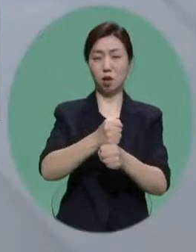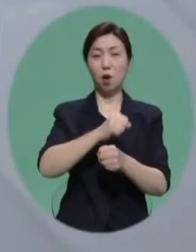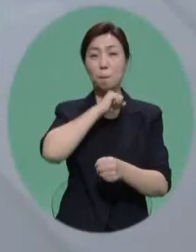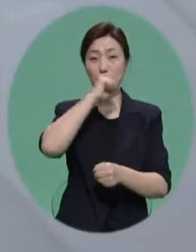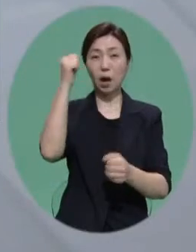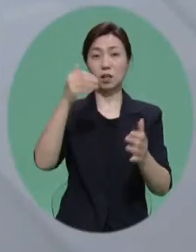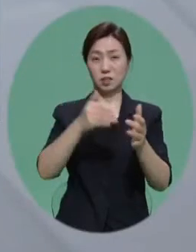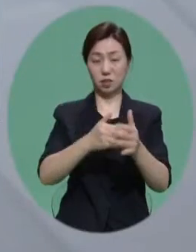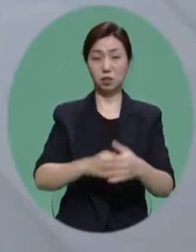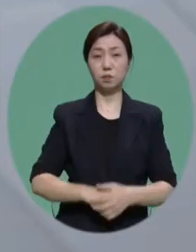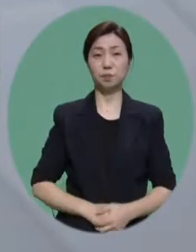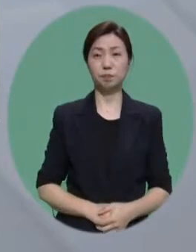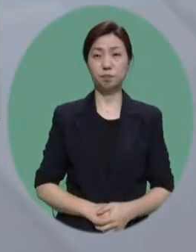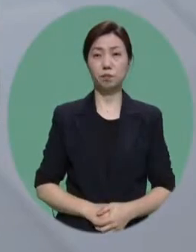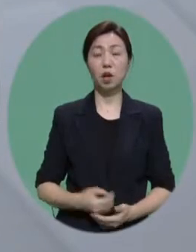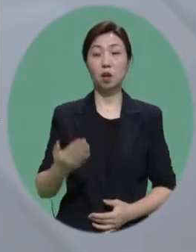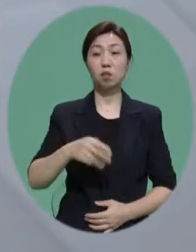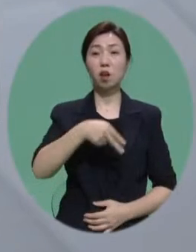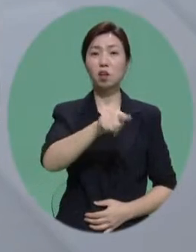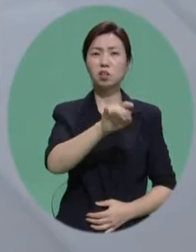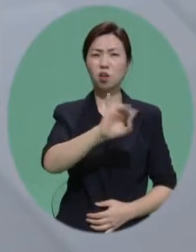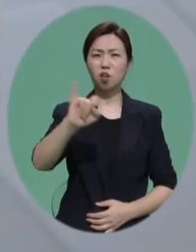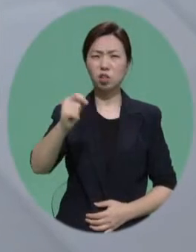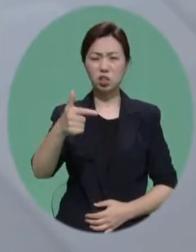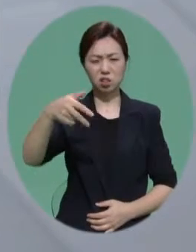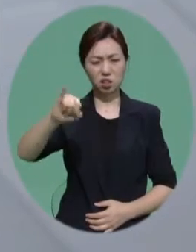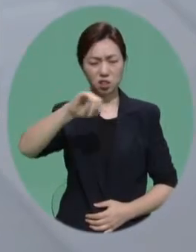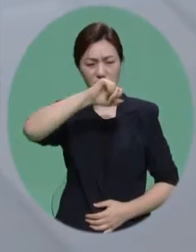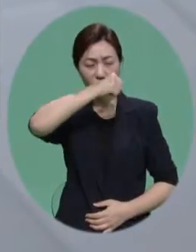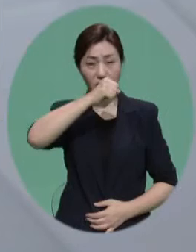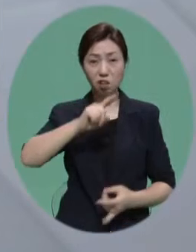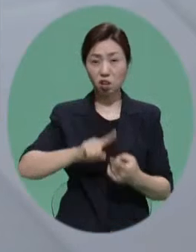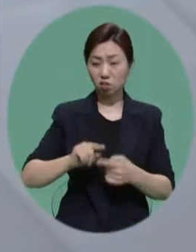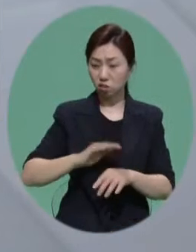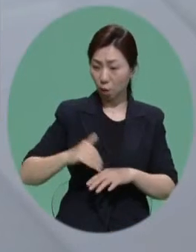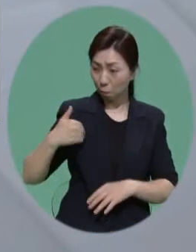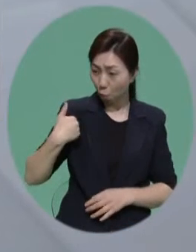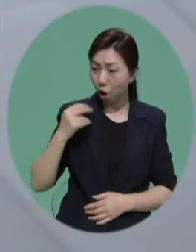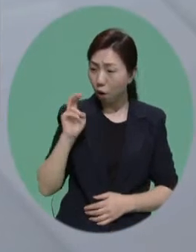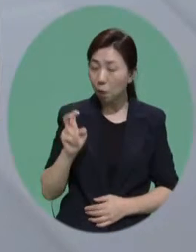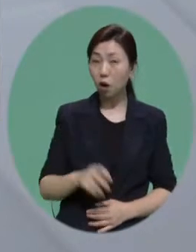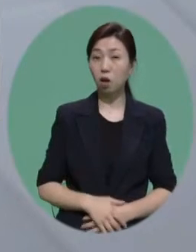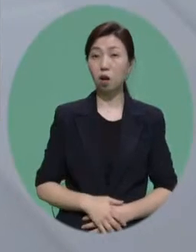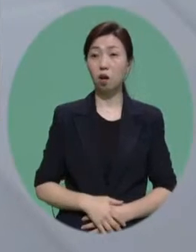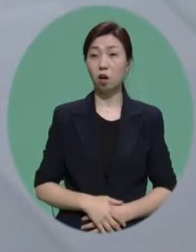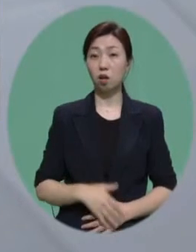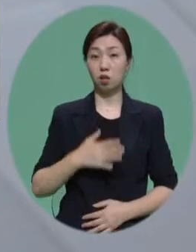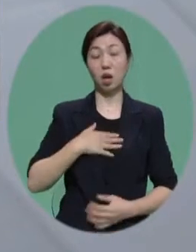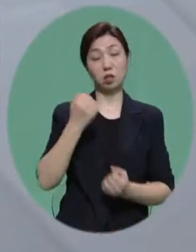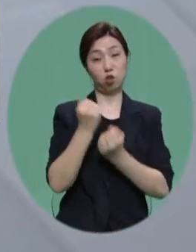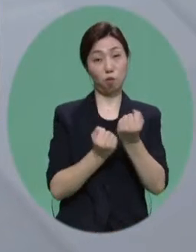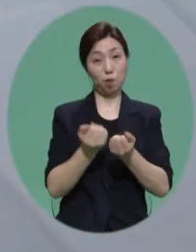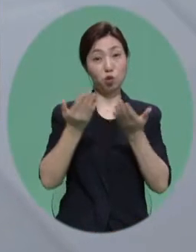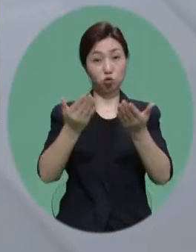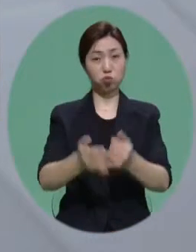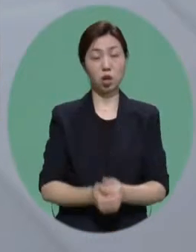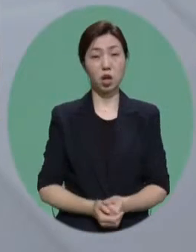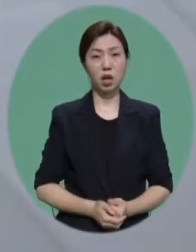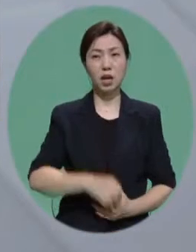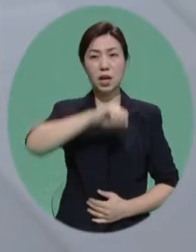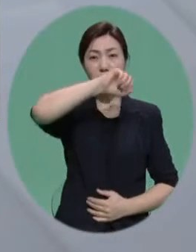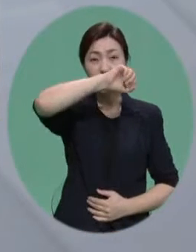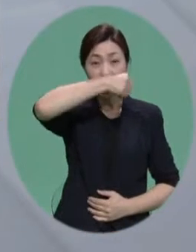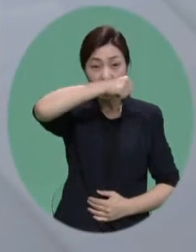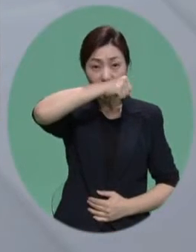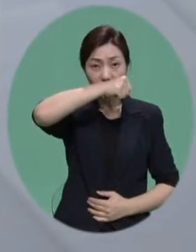근데 아직도 성인지 예산 이 뭔지를 잘 모르시는 것 같아요 그럼 마시고 마시고 많이 아는 얘기 체가 설명을 드릴께요 한마디로 예산의